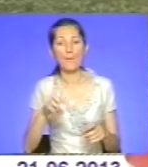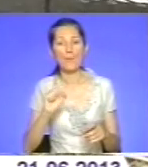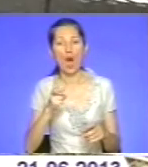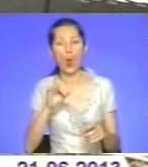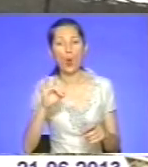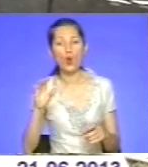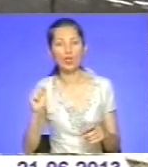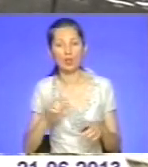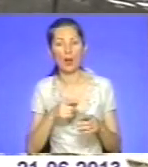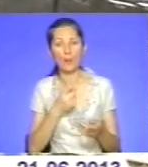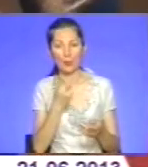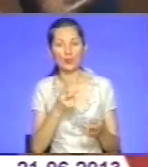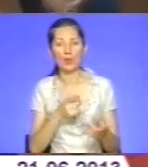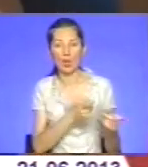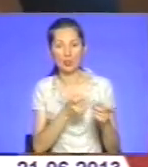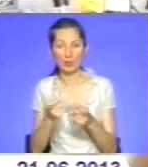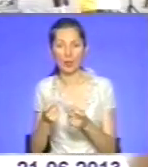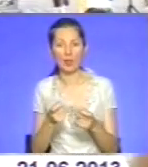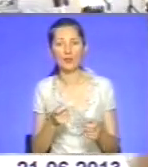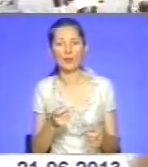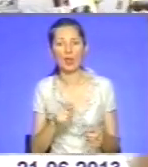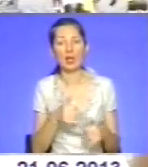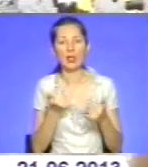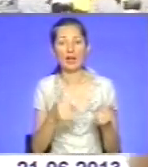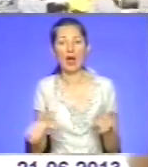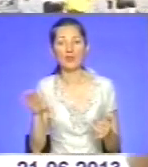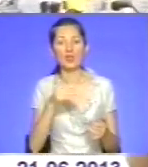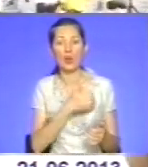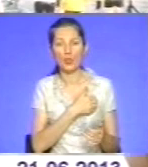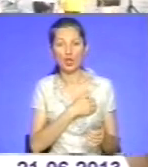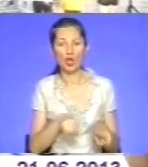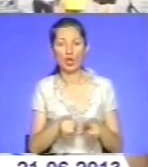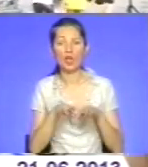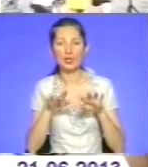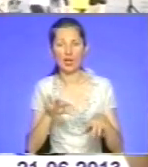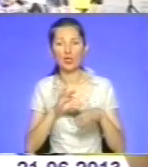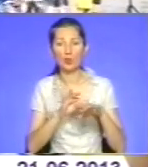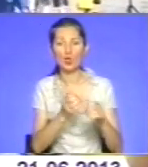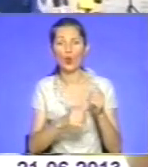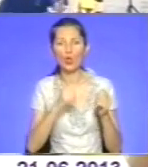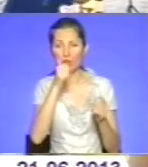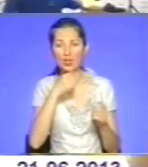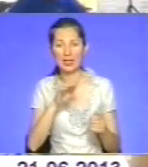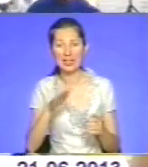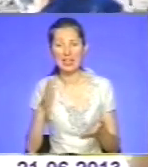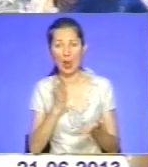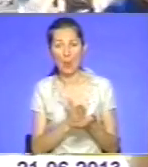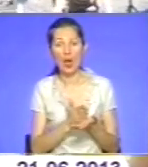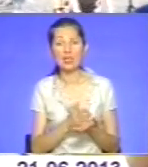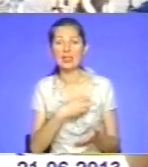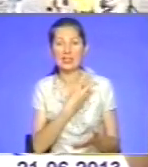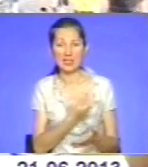з пневматичної гвинтівки для усіх бажаючих. Такий захід в нас вже традиційно проводиться щороку. Діти мають відповідний